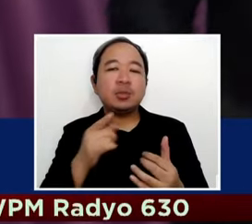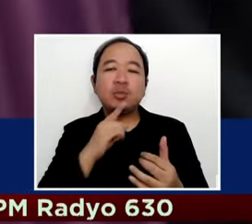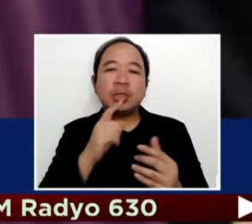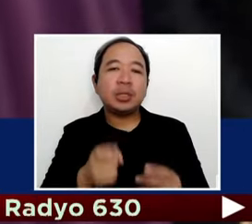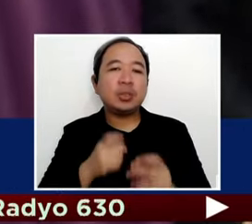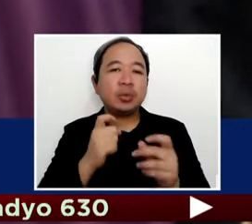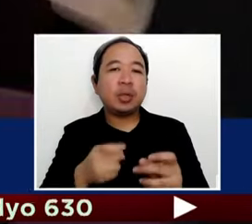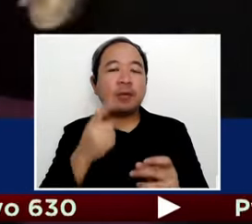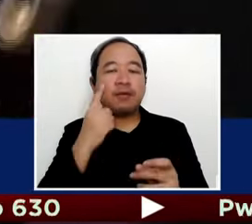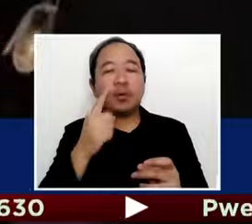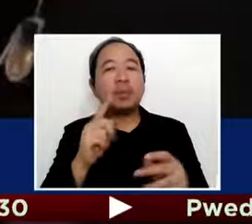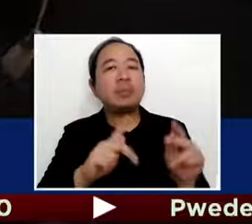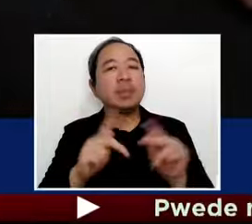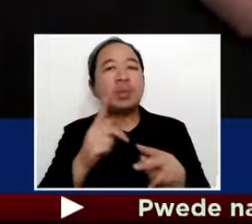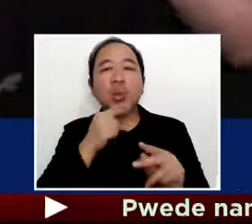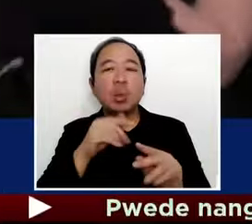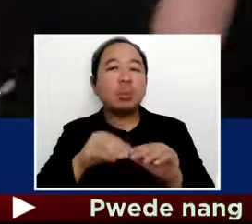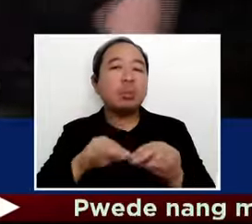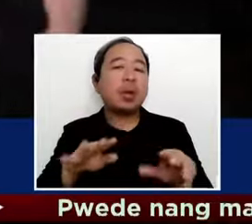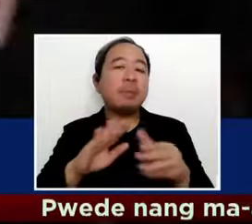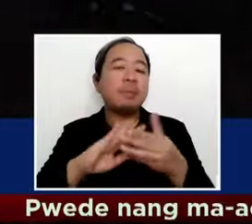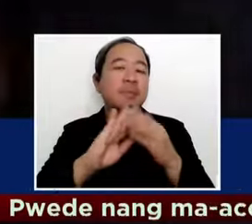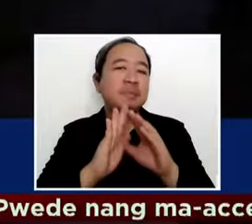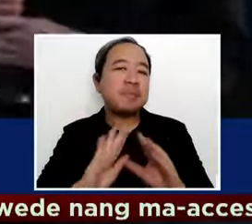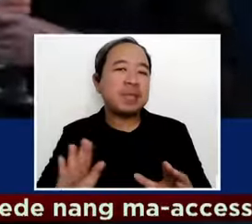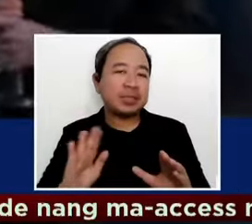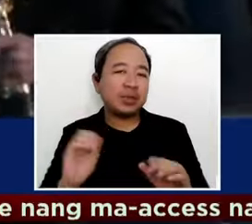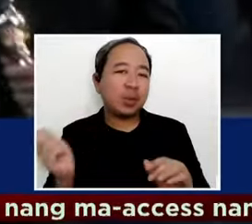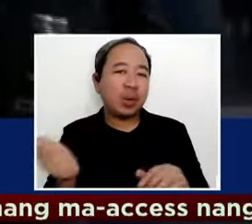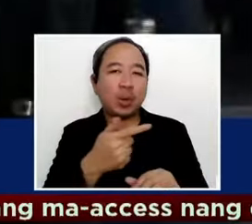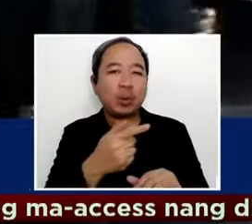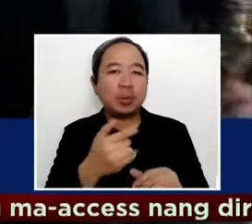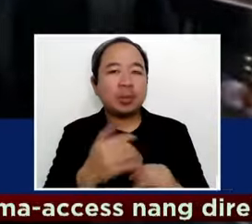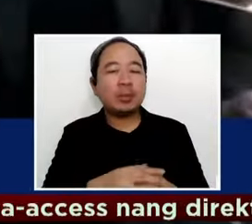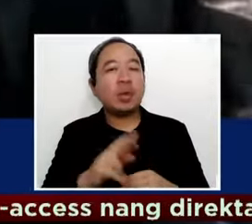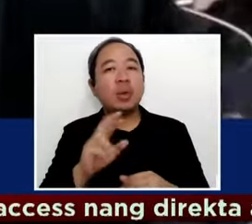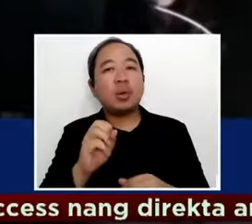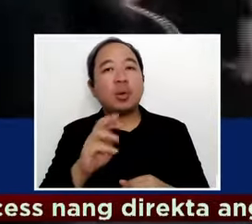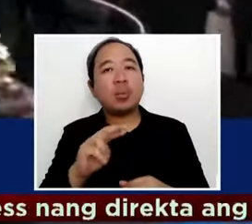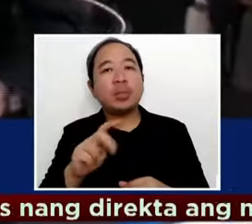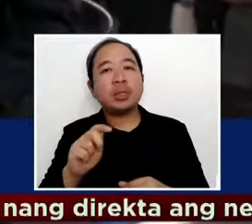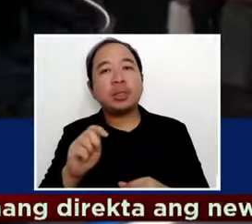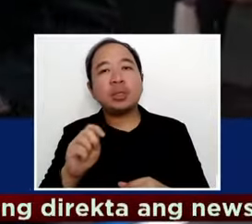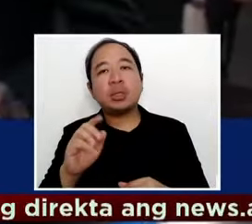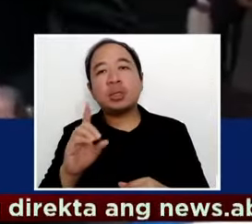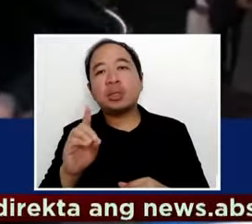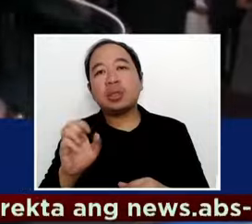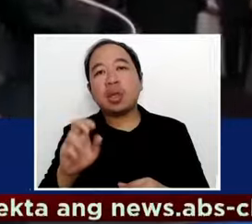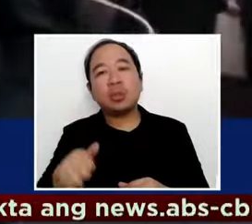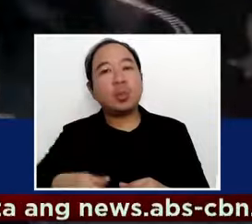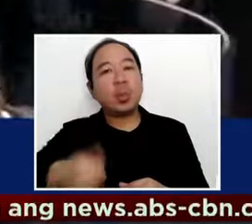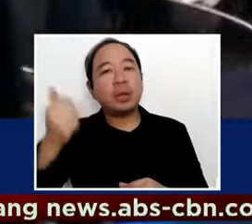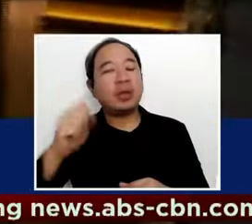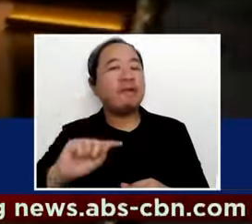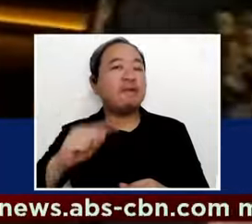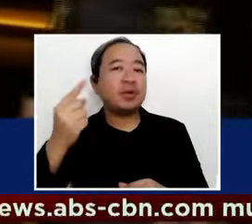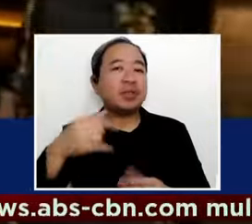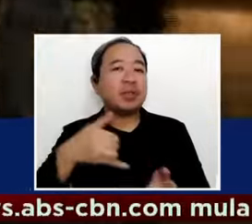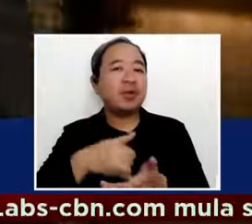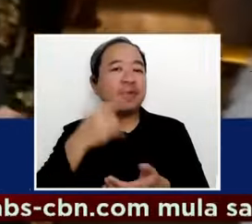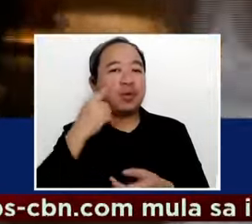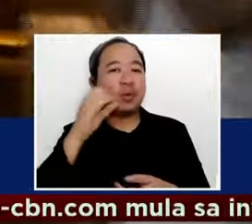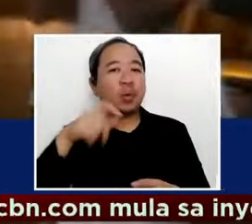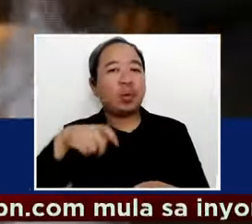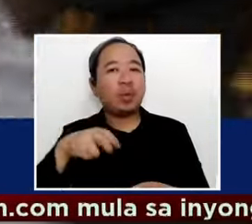the peacemakers everywhere. Sa supporting categories, napanalunan ni Robert Downey Jr. ang kanyang unang Oscar Award para sa Oppenheimer, at